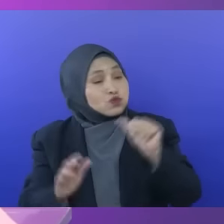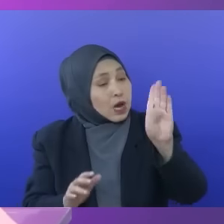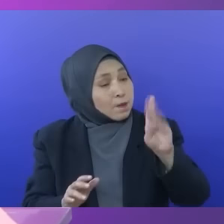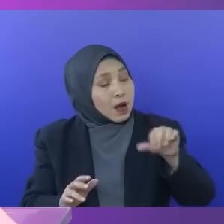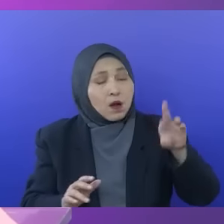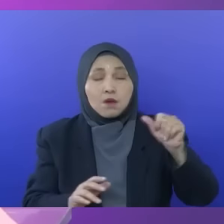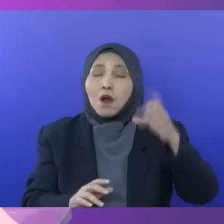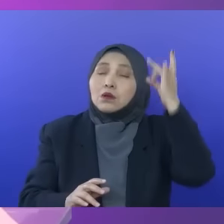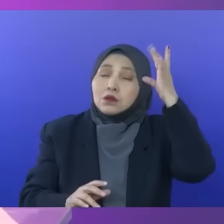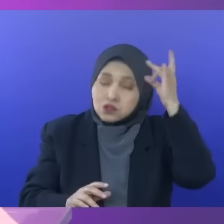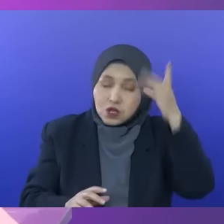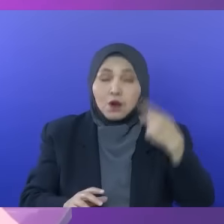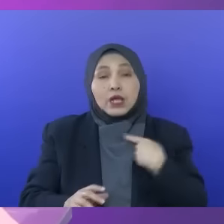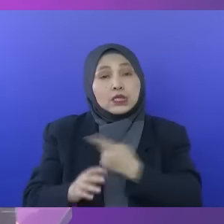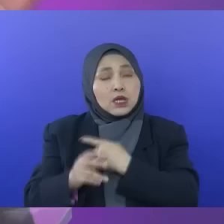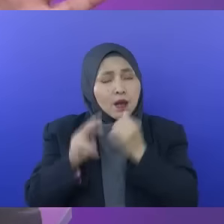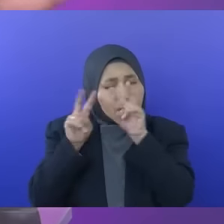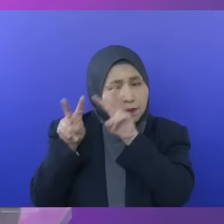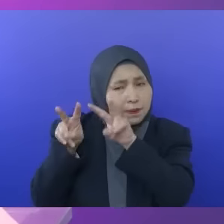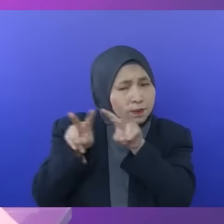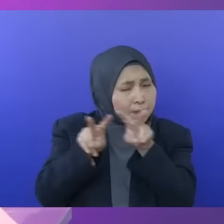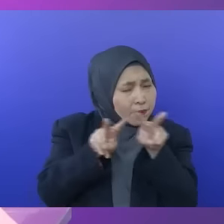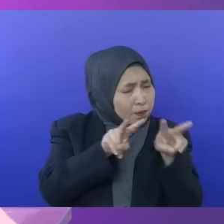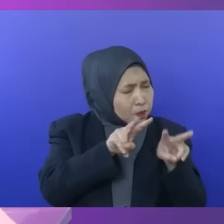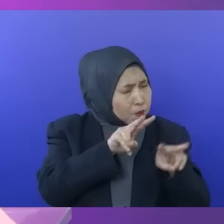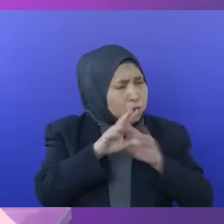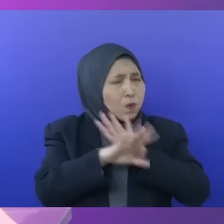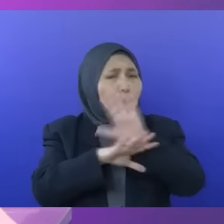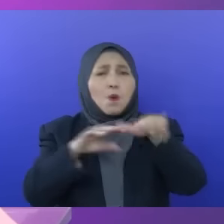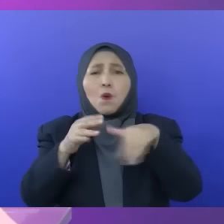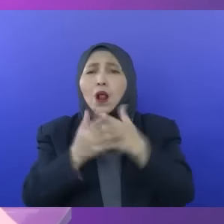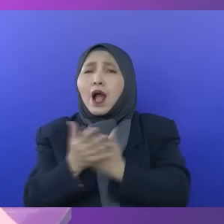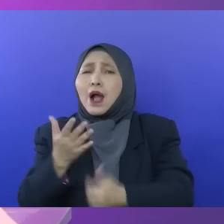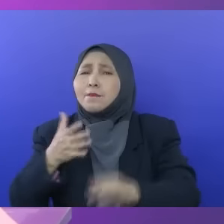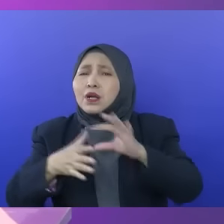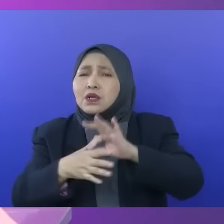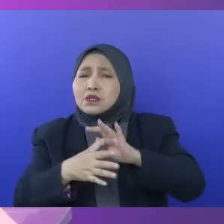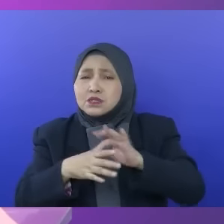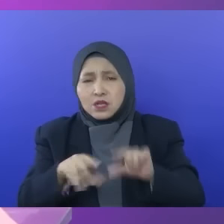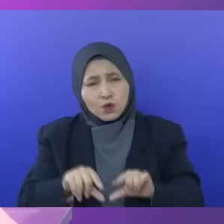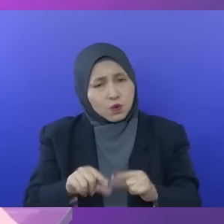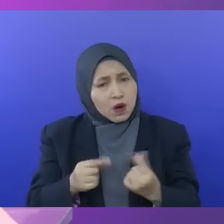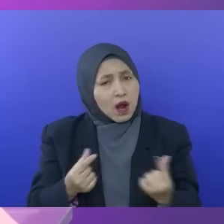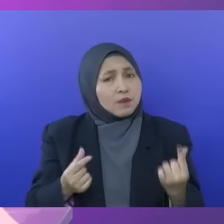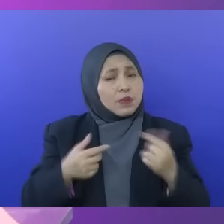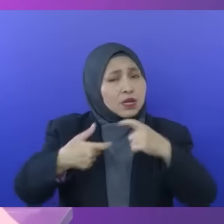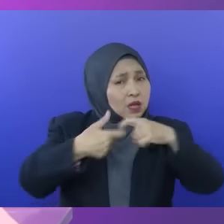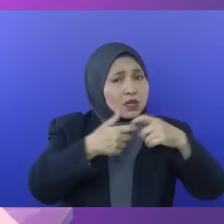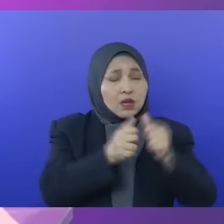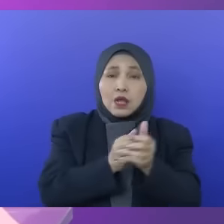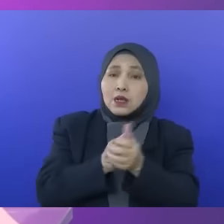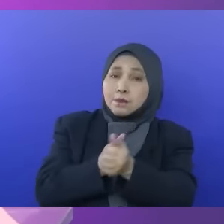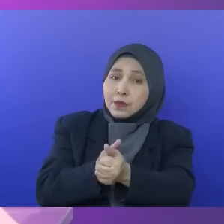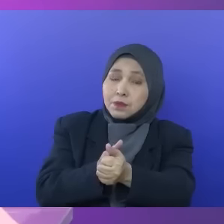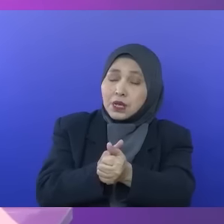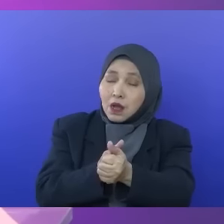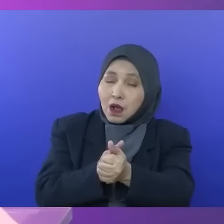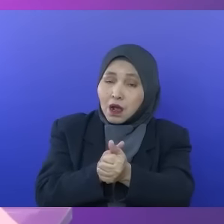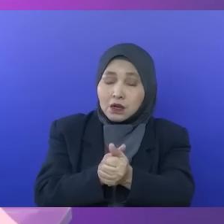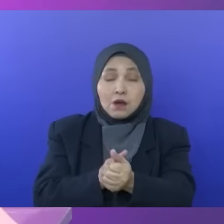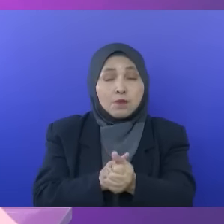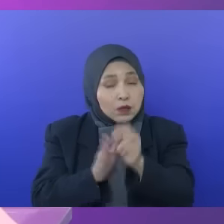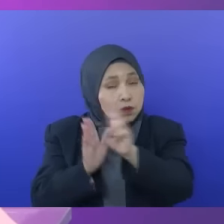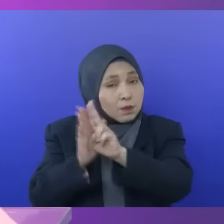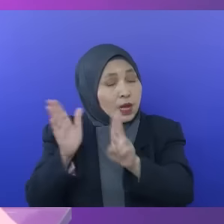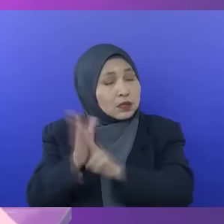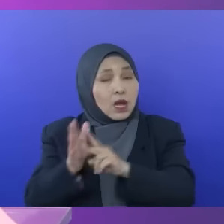Insyaallah kita dapat memerhati secara menyeluruh Apakah kandungan AlQuran berkaitan dengan kepemimpinan tentang syariat